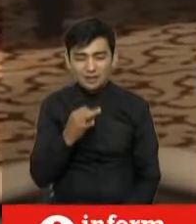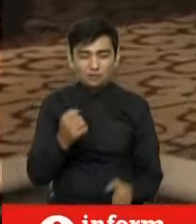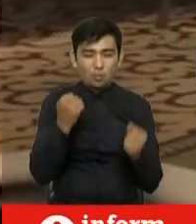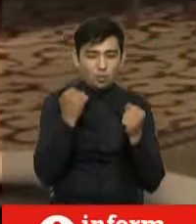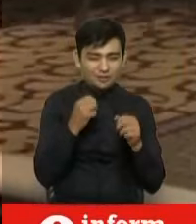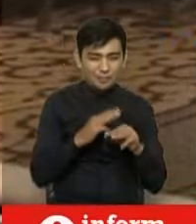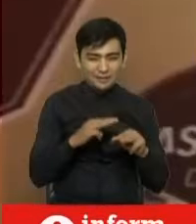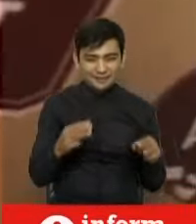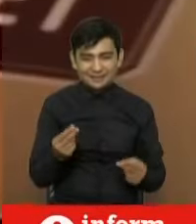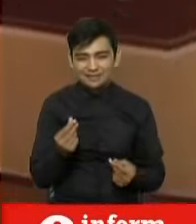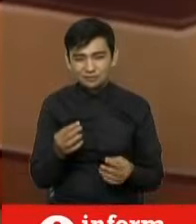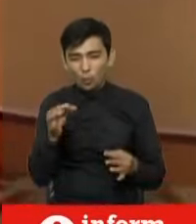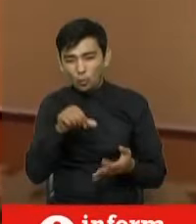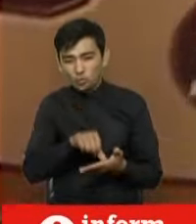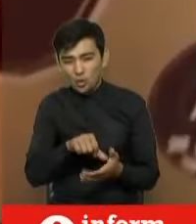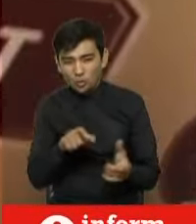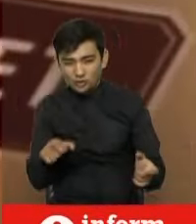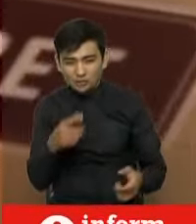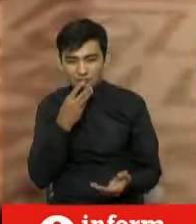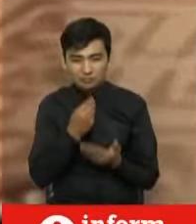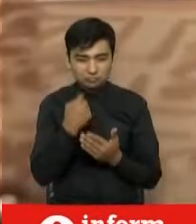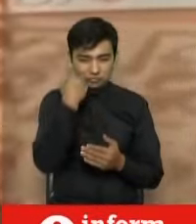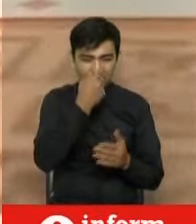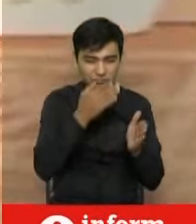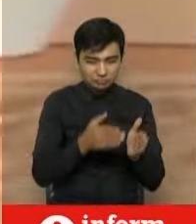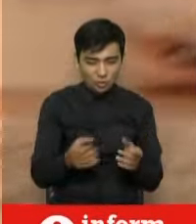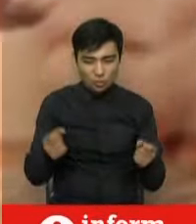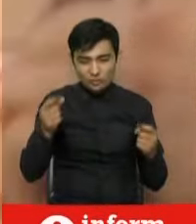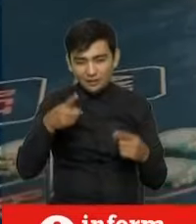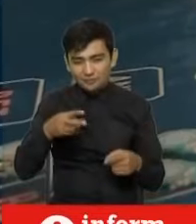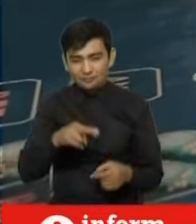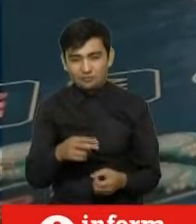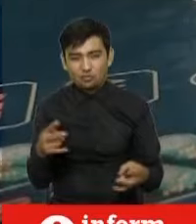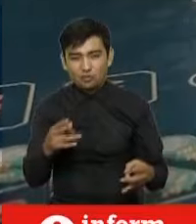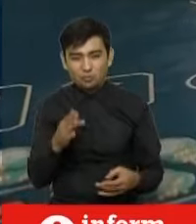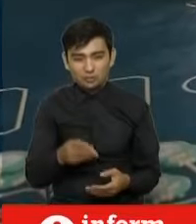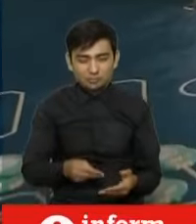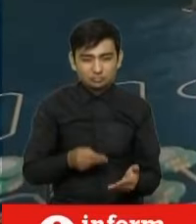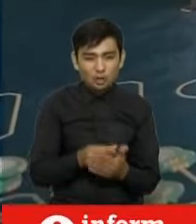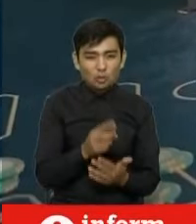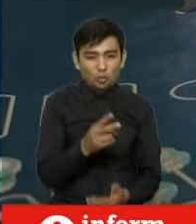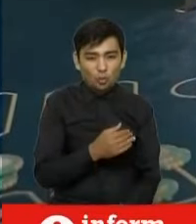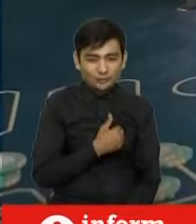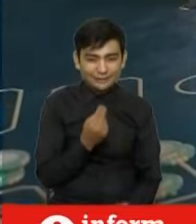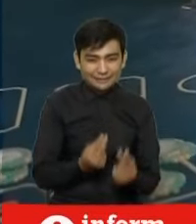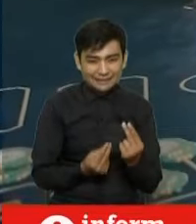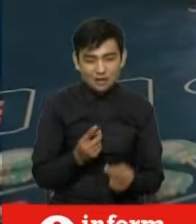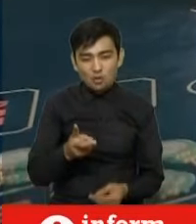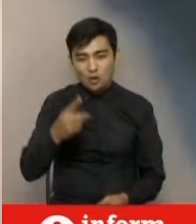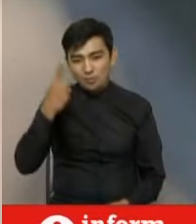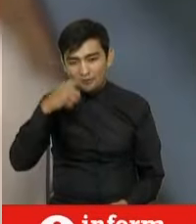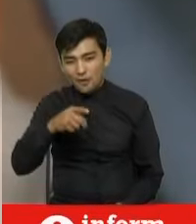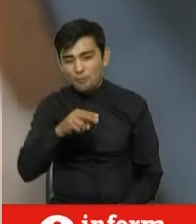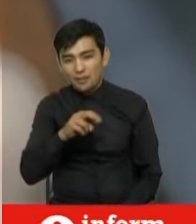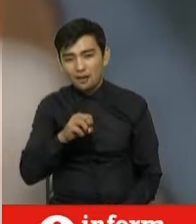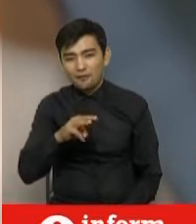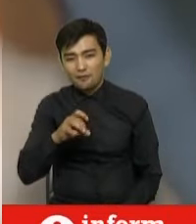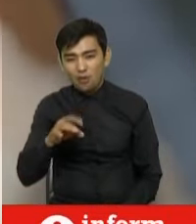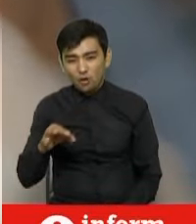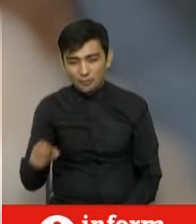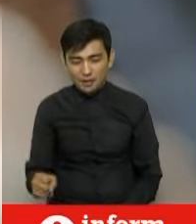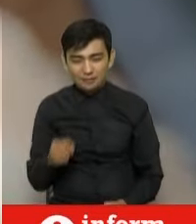министрлігі құмар ойын қатысушыларының жеке басын анықтау тәртібін ұсынып отыр. Яғни бәс тігуге ниетті азамат ойынды ұйымдастырушының платформасында